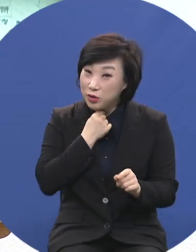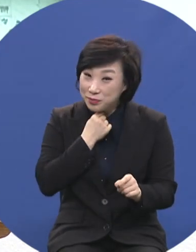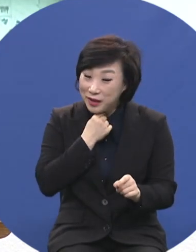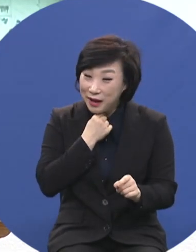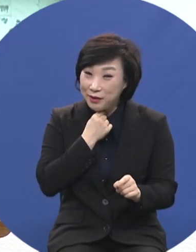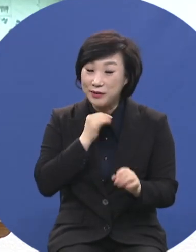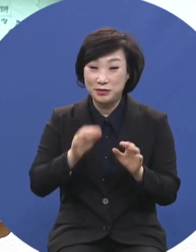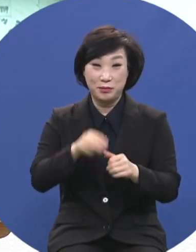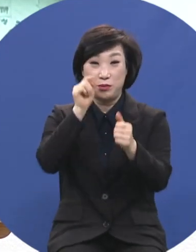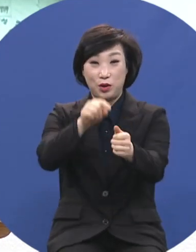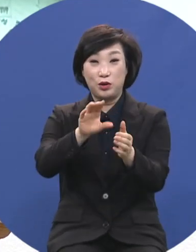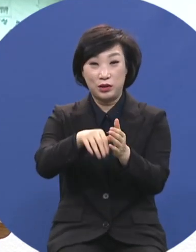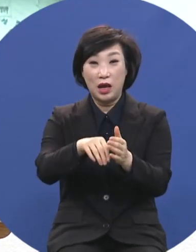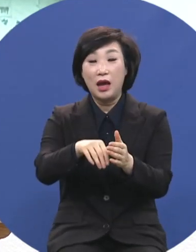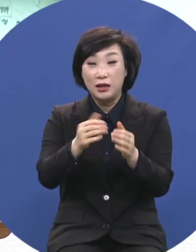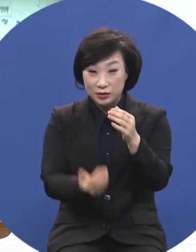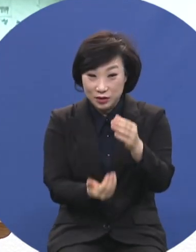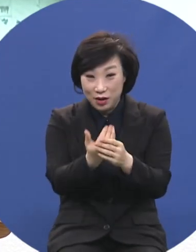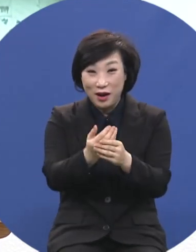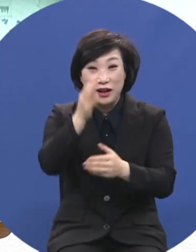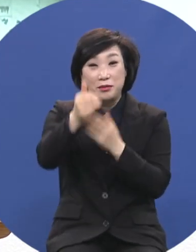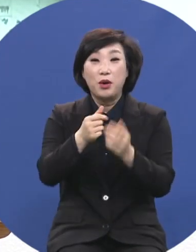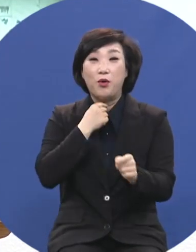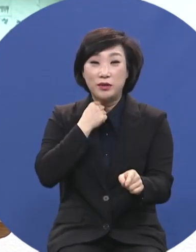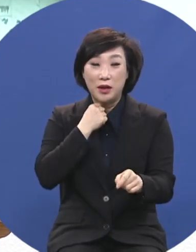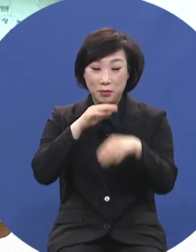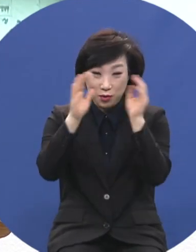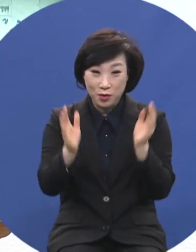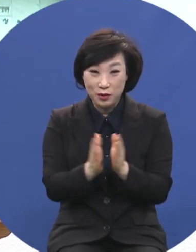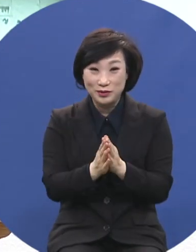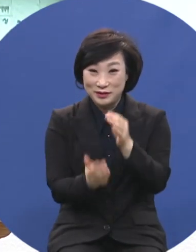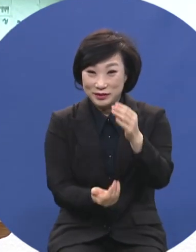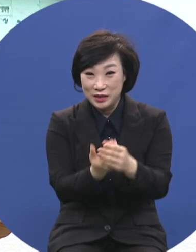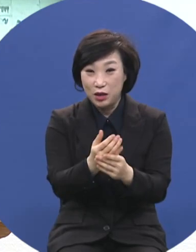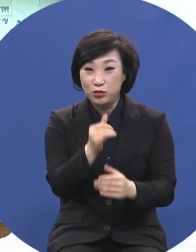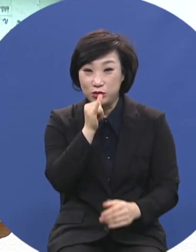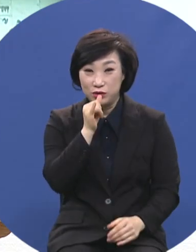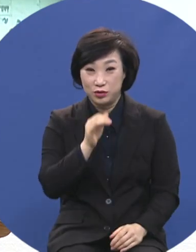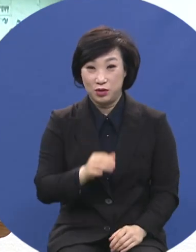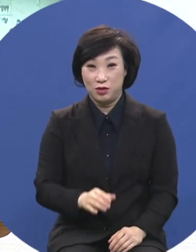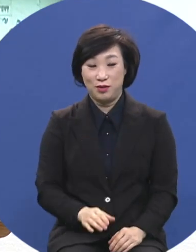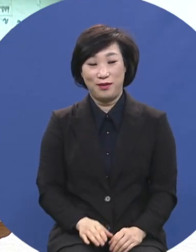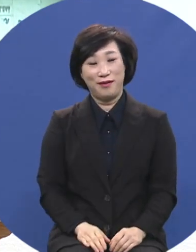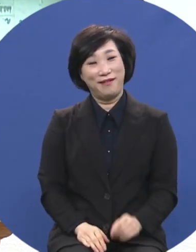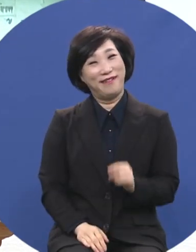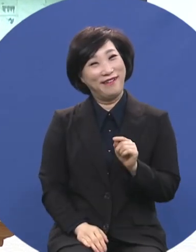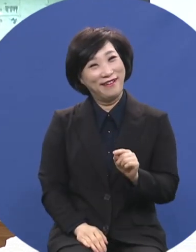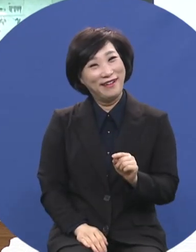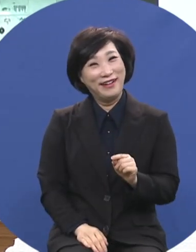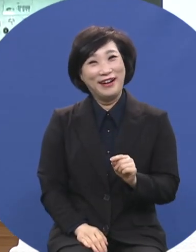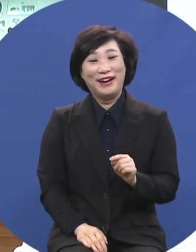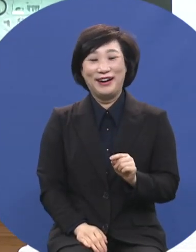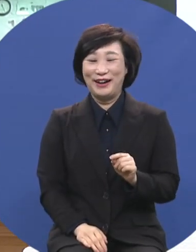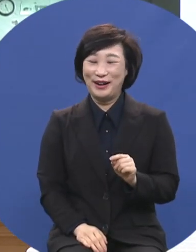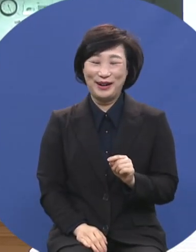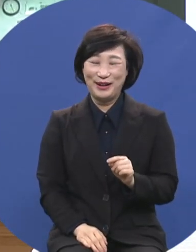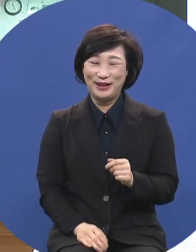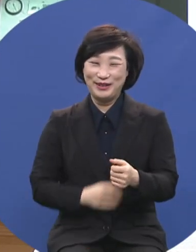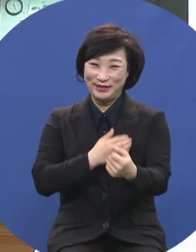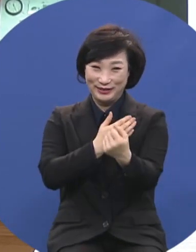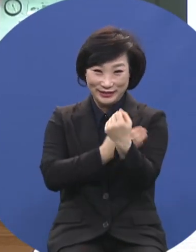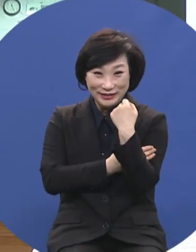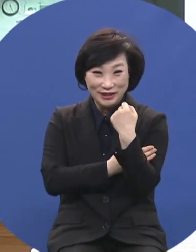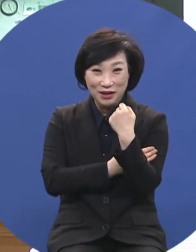싶다면 명령할 때 하나님이 원하는 것이 생겨난다. 얼마나